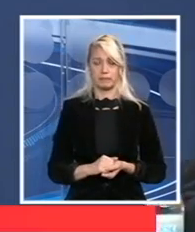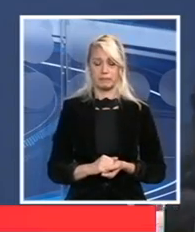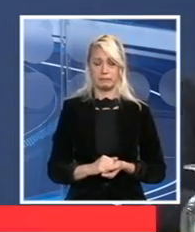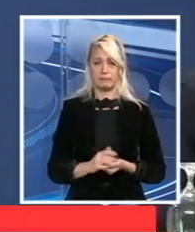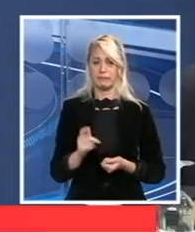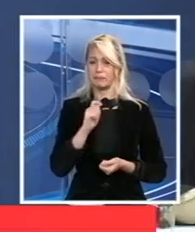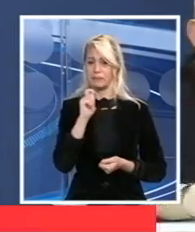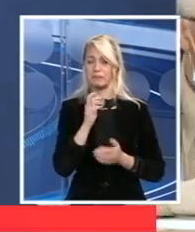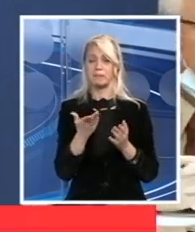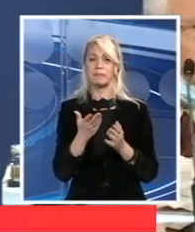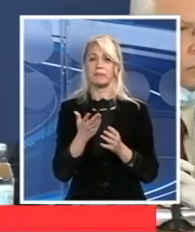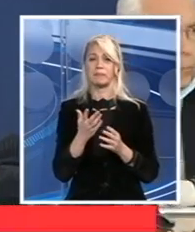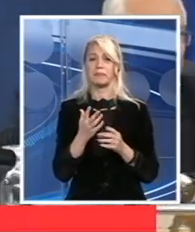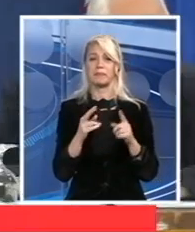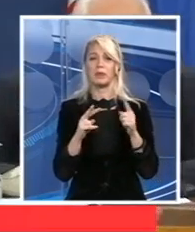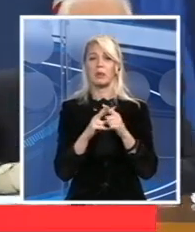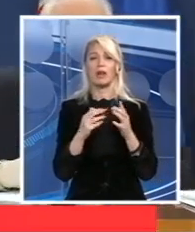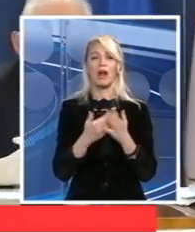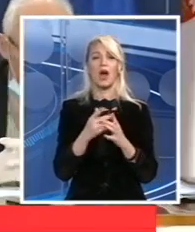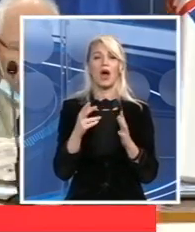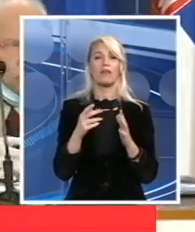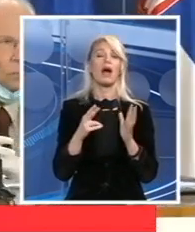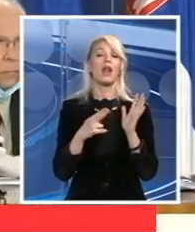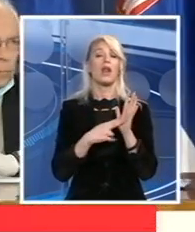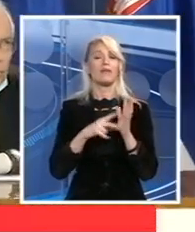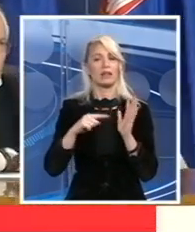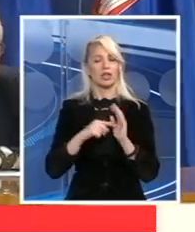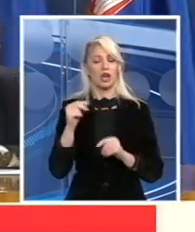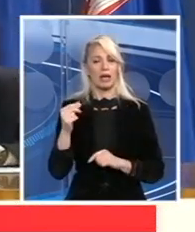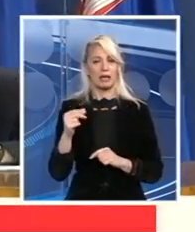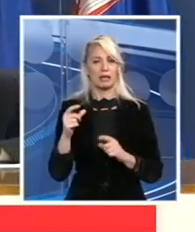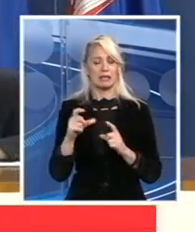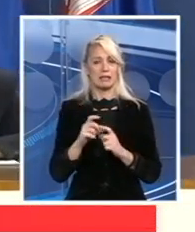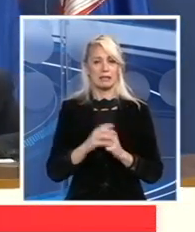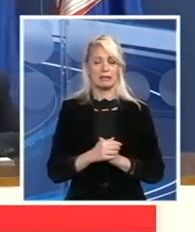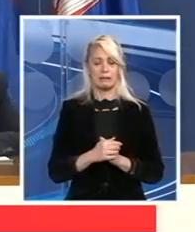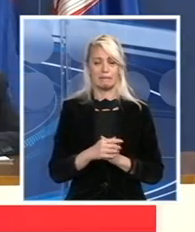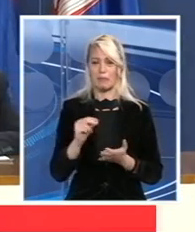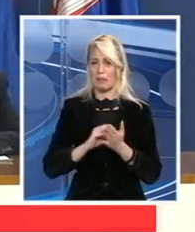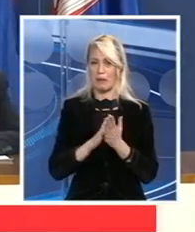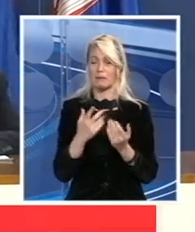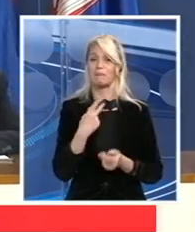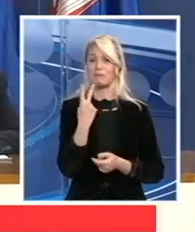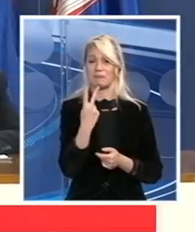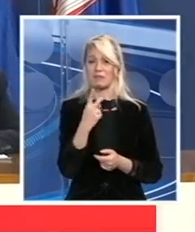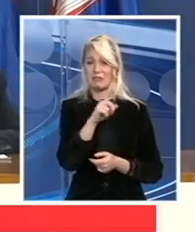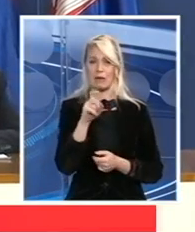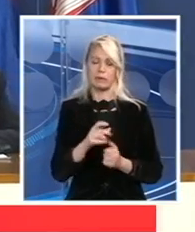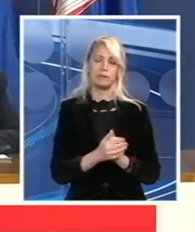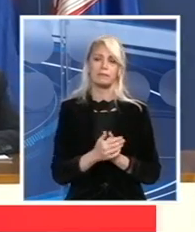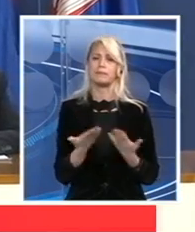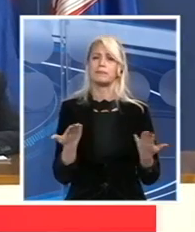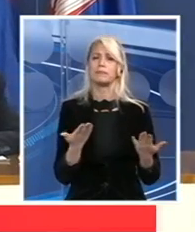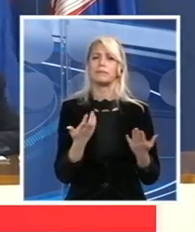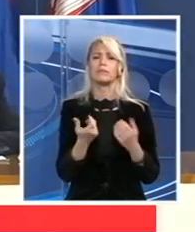Možemo, portal Nova S, izvolite. Jelena Bulajić, Nova.rs. Ja imam dva pitanja. Šta se dešava u Kruševcu, pošto